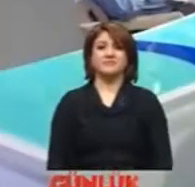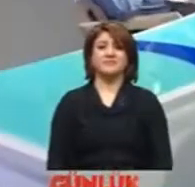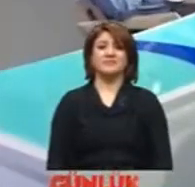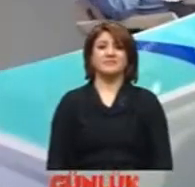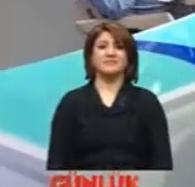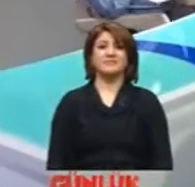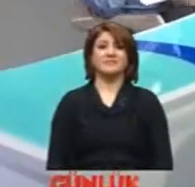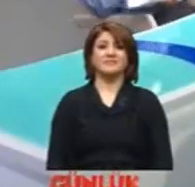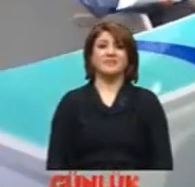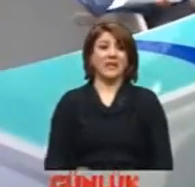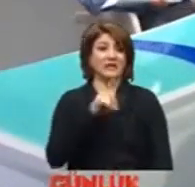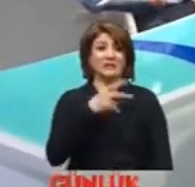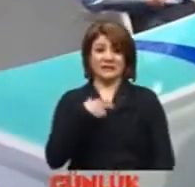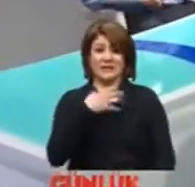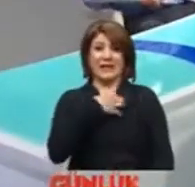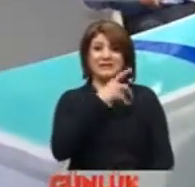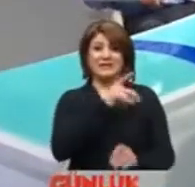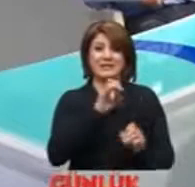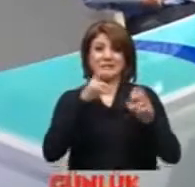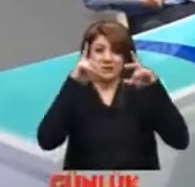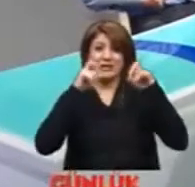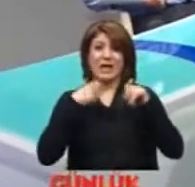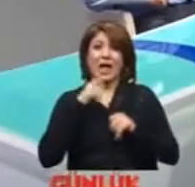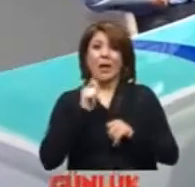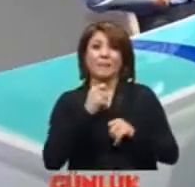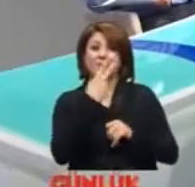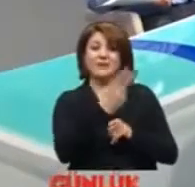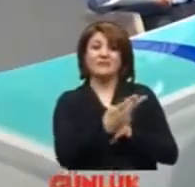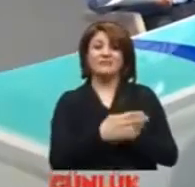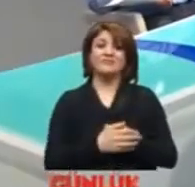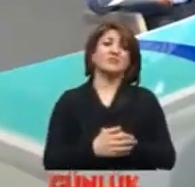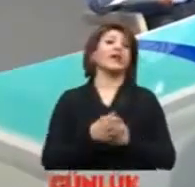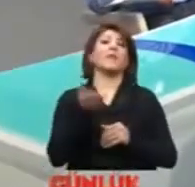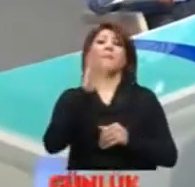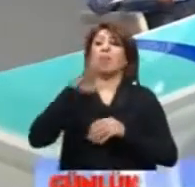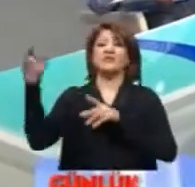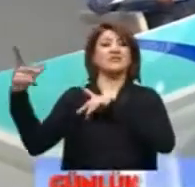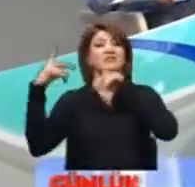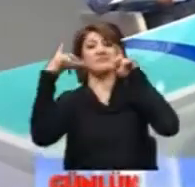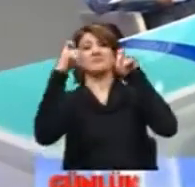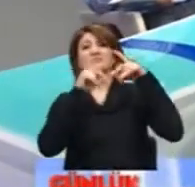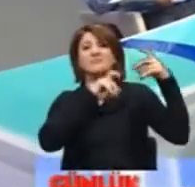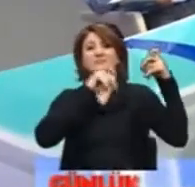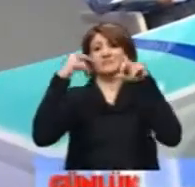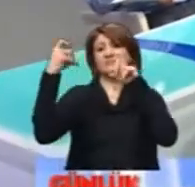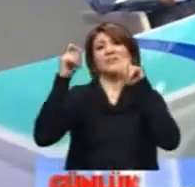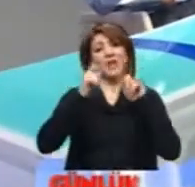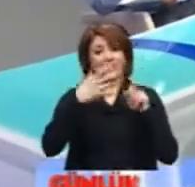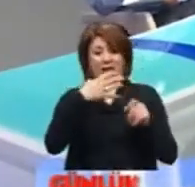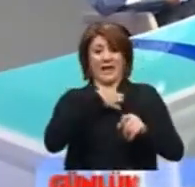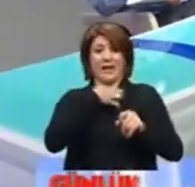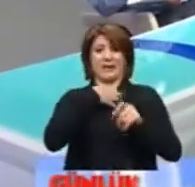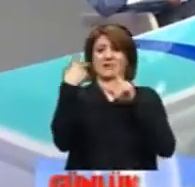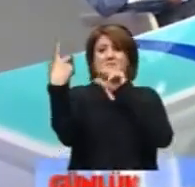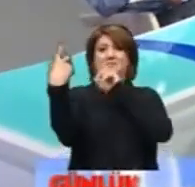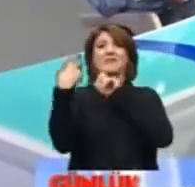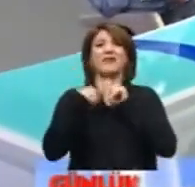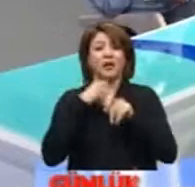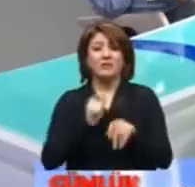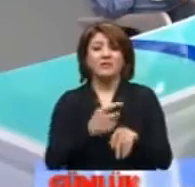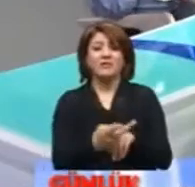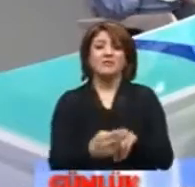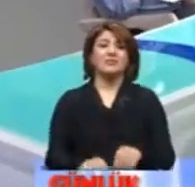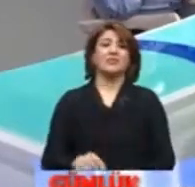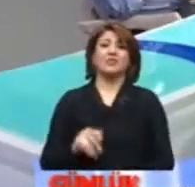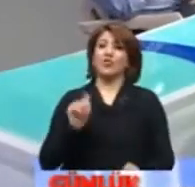Volkan, sen hiç kendini böyle çekebildin mi? Profil fotoğrafın var mı böyle? Seni hep başkaları çekti biliyorsun değil mi? Muazzam. Nasıl